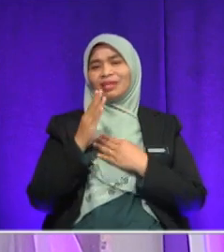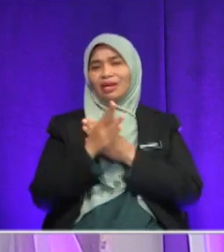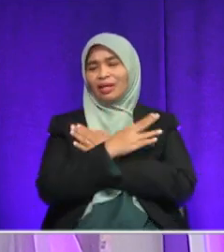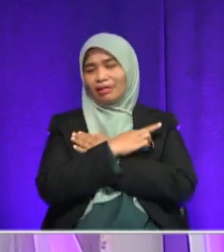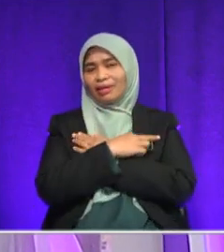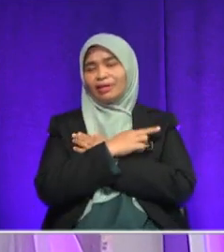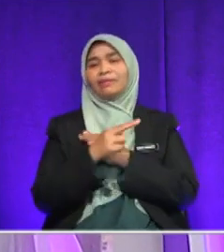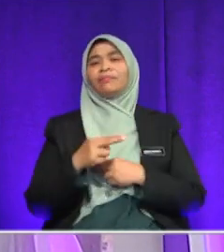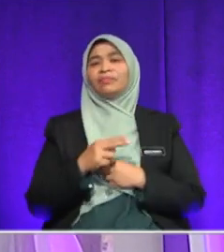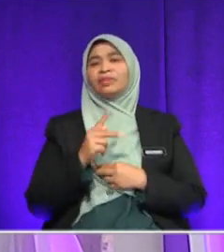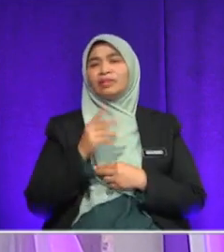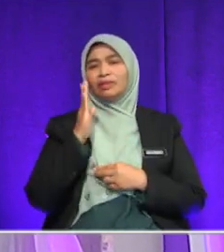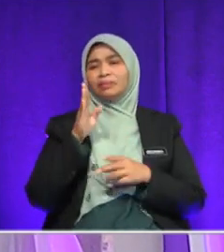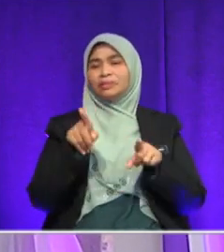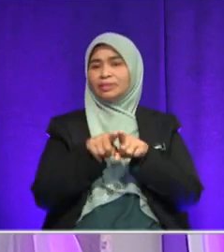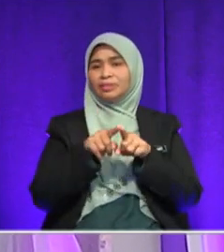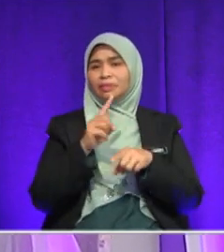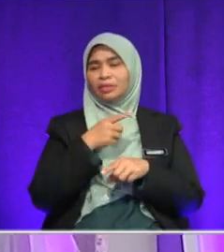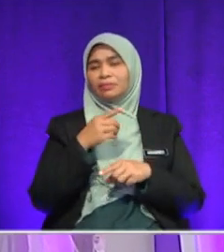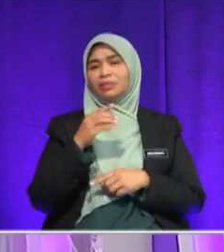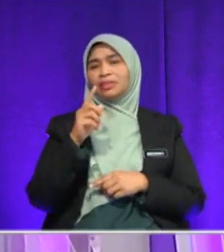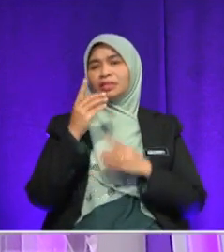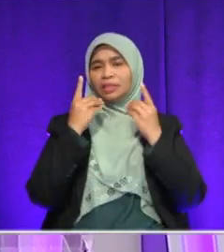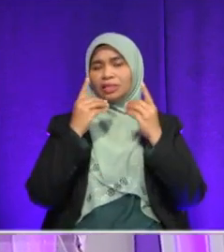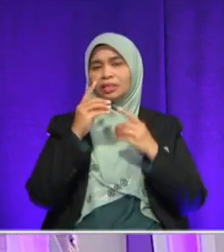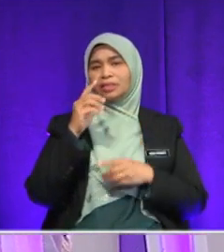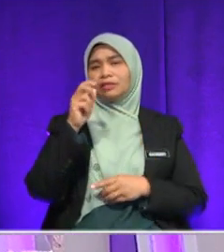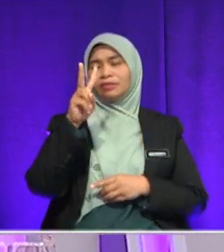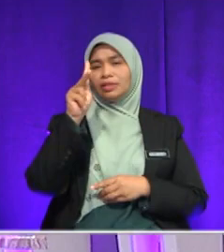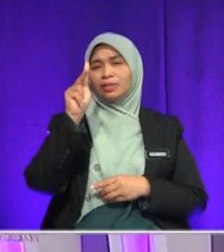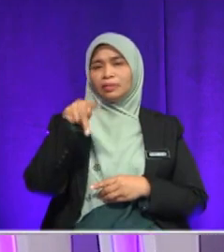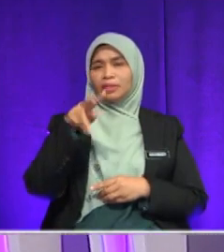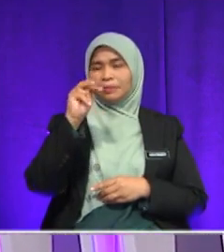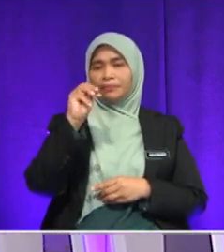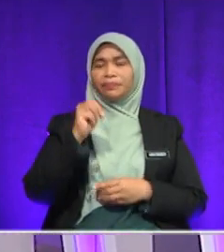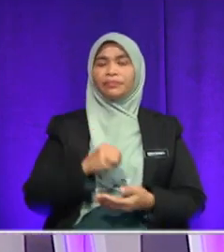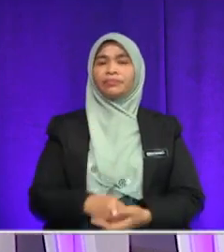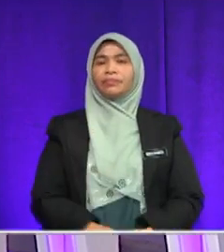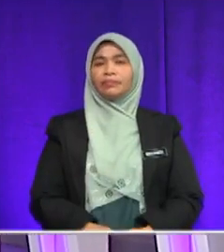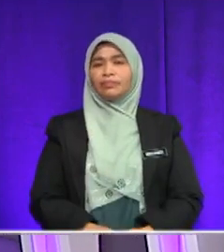jangan ke mana-mana. Terus bersama kami di Sukses SPM 2022 di DidikTV KPM.